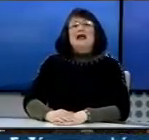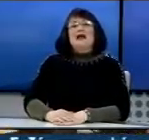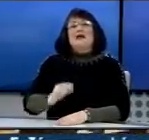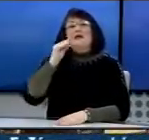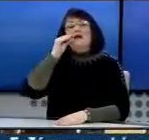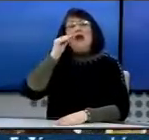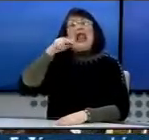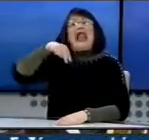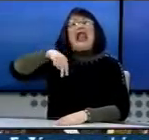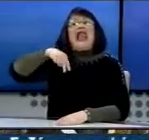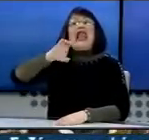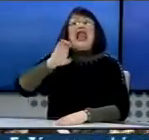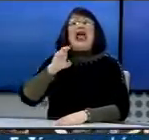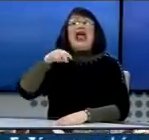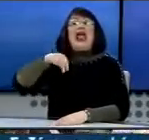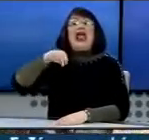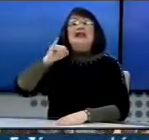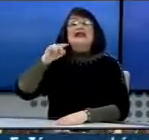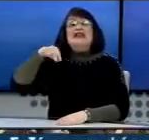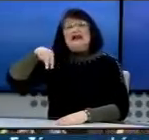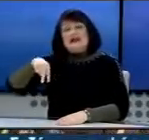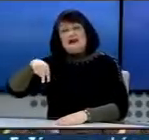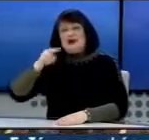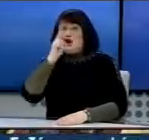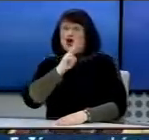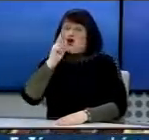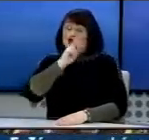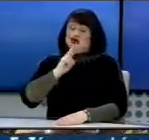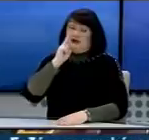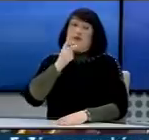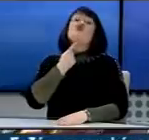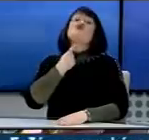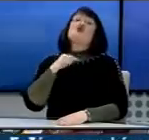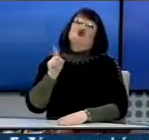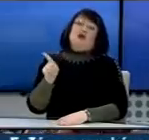τόσο σας αρέσει, έλεγε...